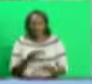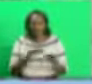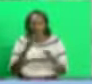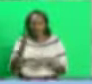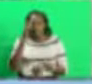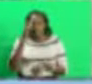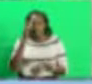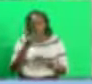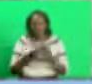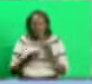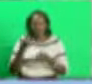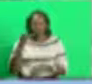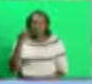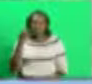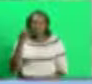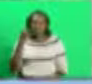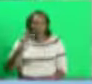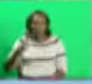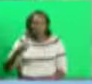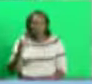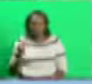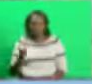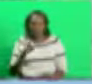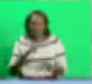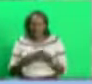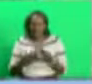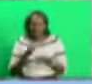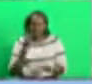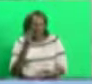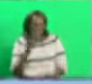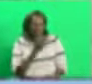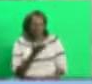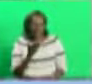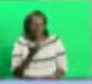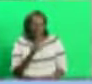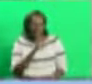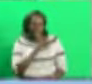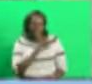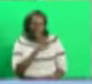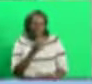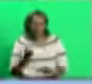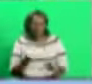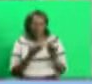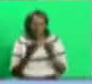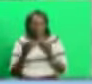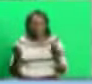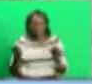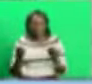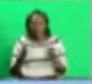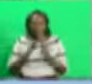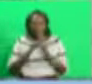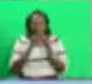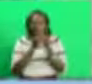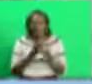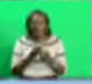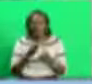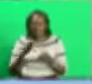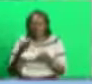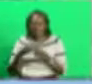anavyojulikana hapa mjini Nakuru, kwani kama unavyoona talanta yake inampeleka mbali. Nikiripotia